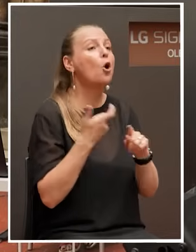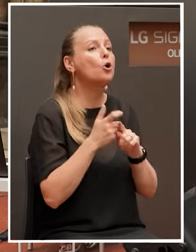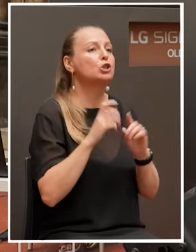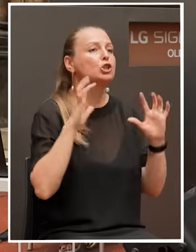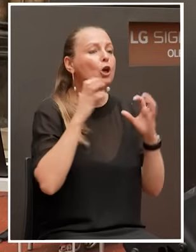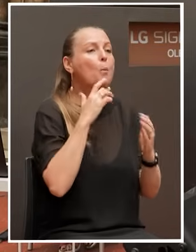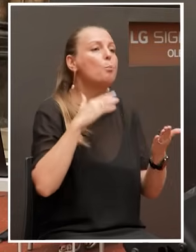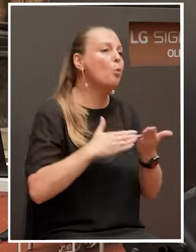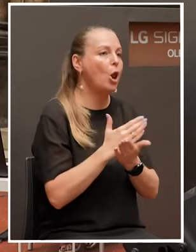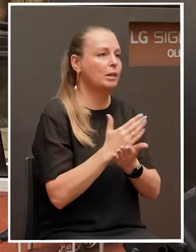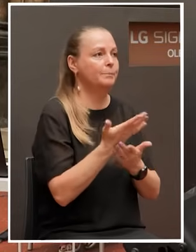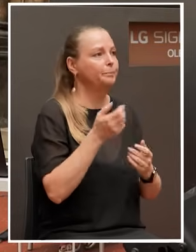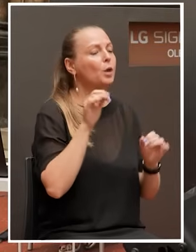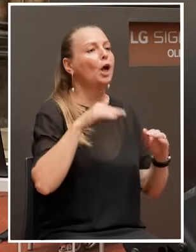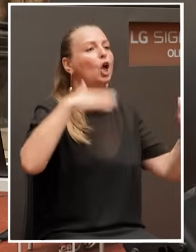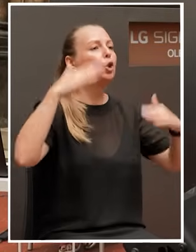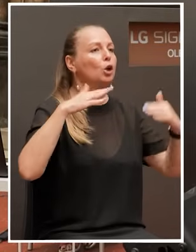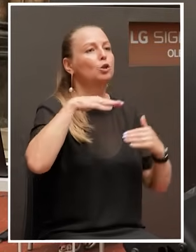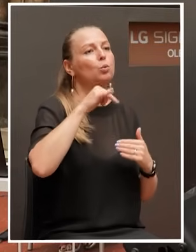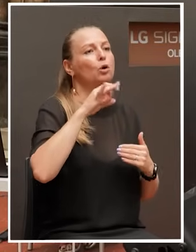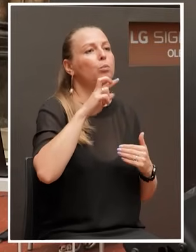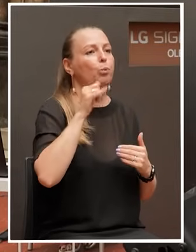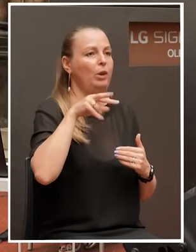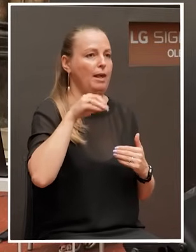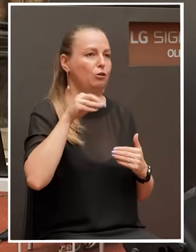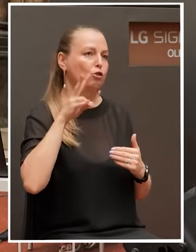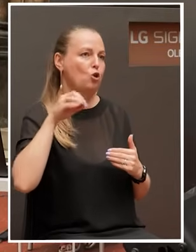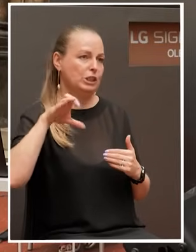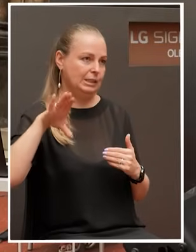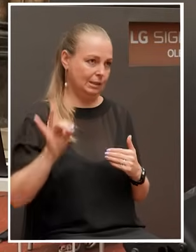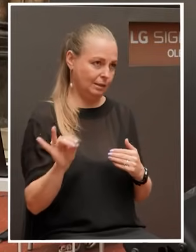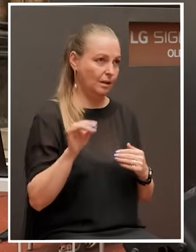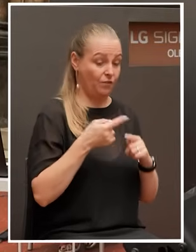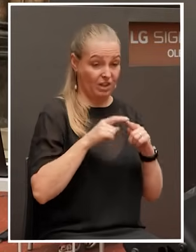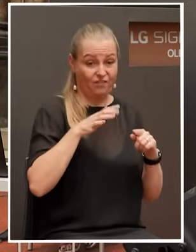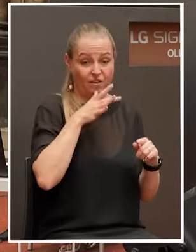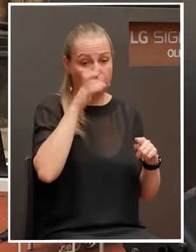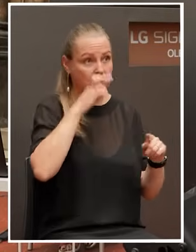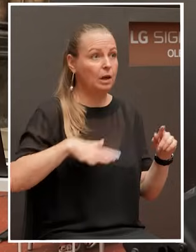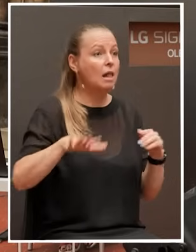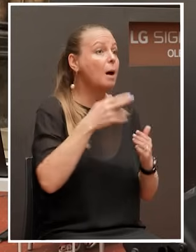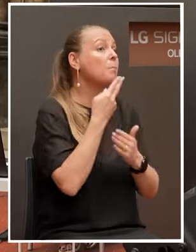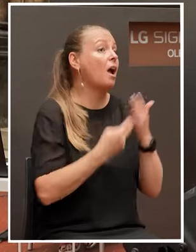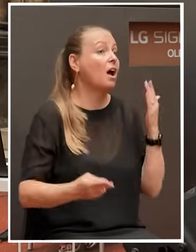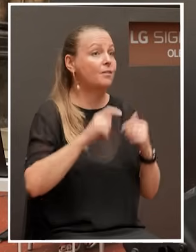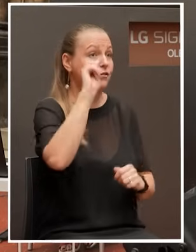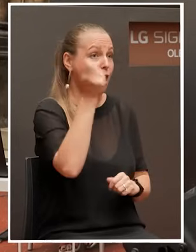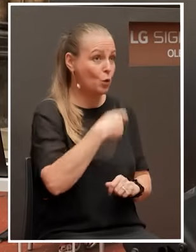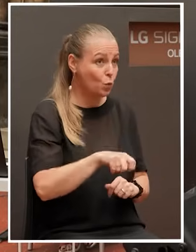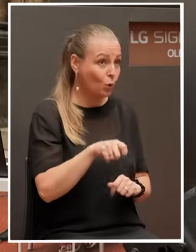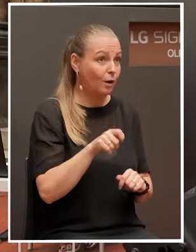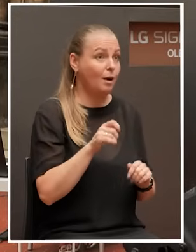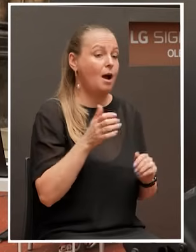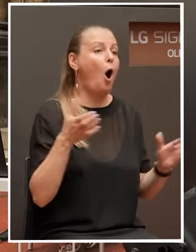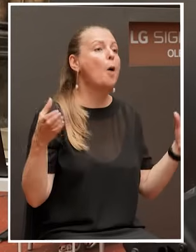серьезной политической турбулентности. Во-первых, в 1870 году страна катастрофически проигрывает войну только